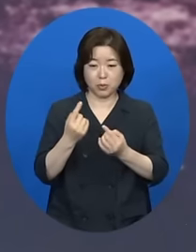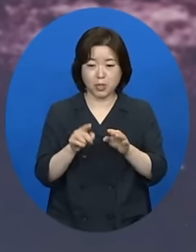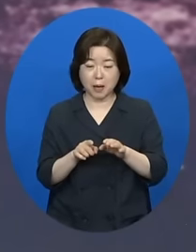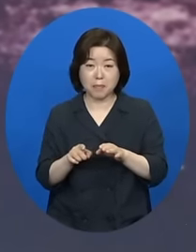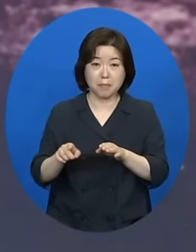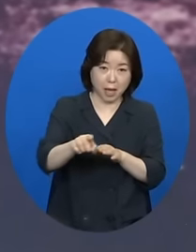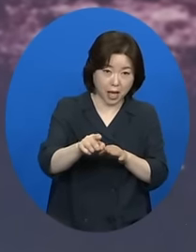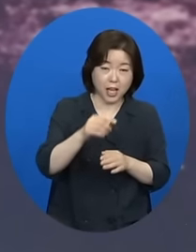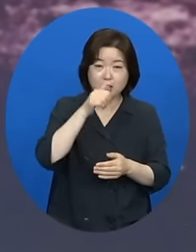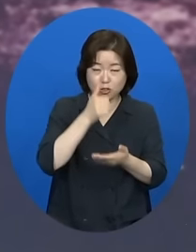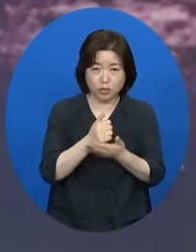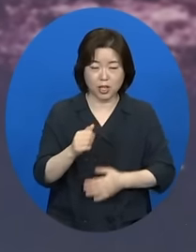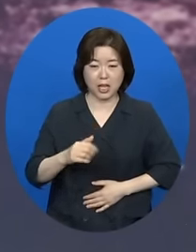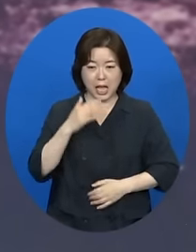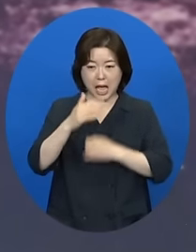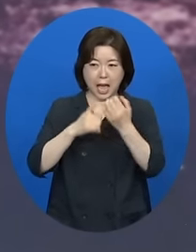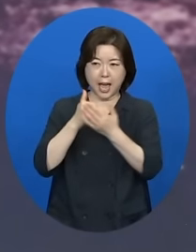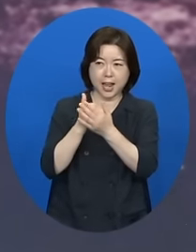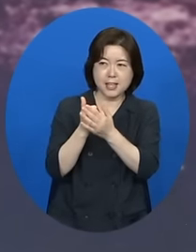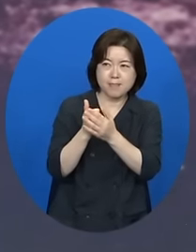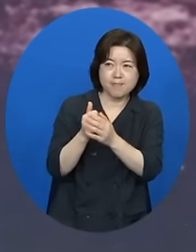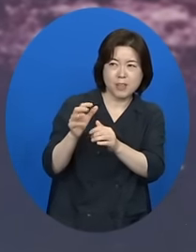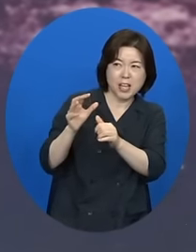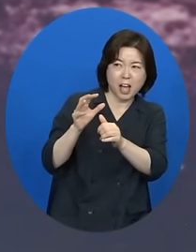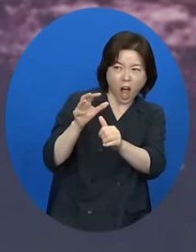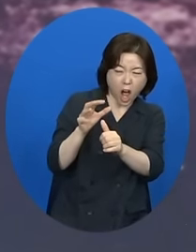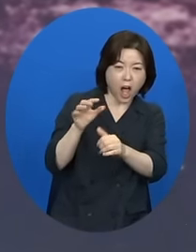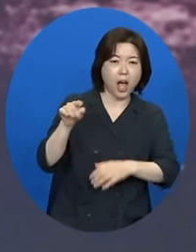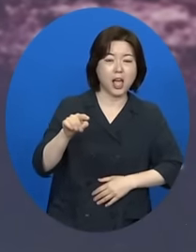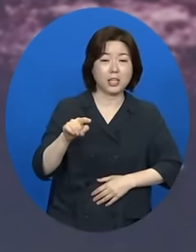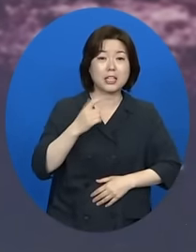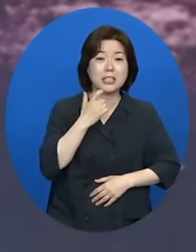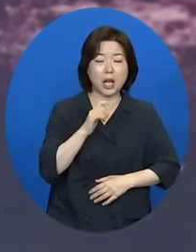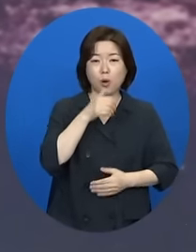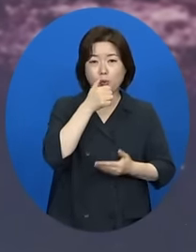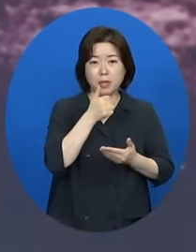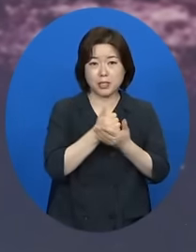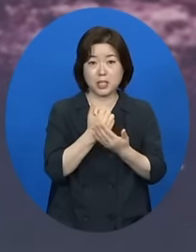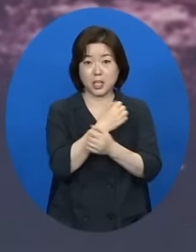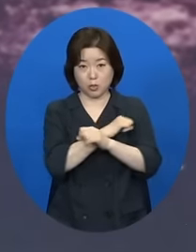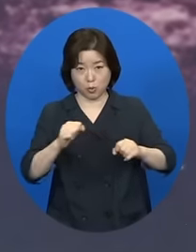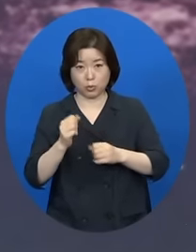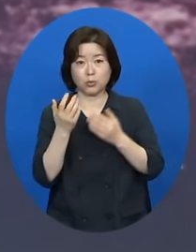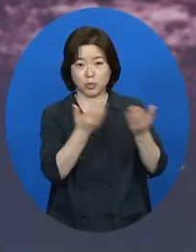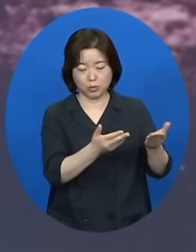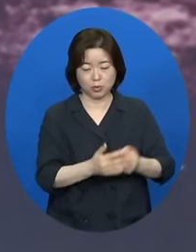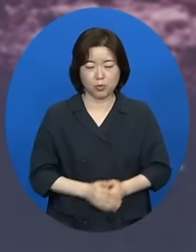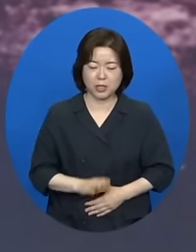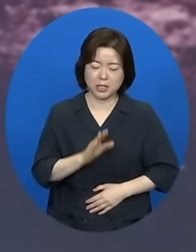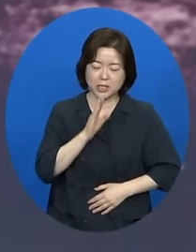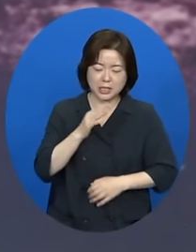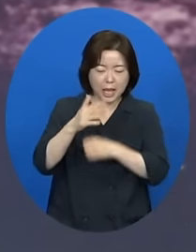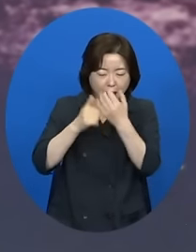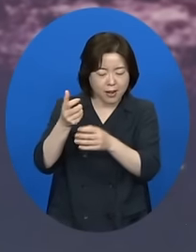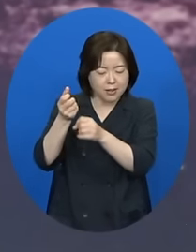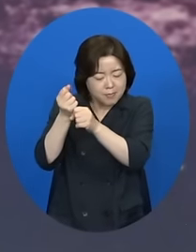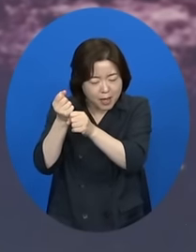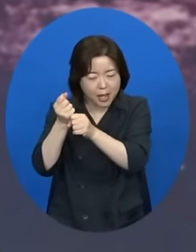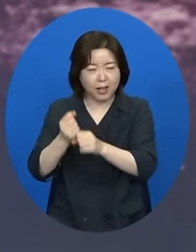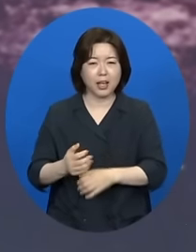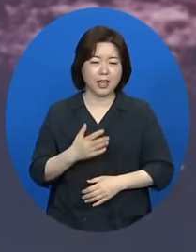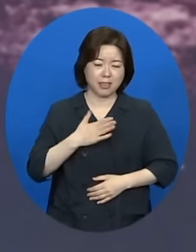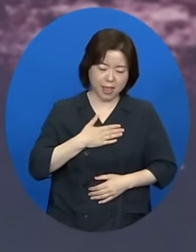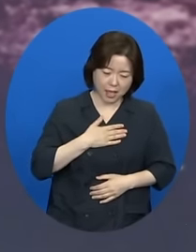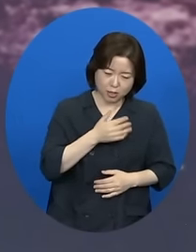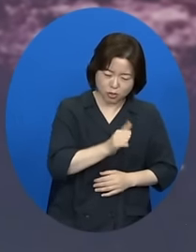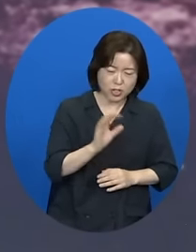죄 또한 하나님을 통제하려고 했던 이 야곱의 죄를 용서하셨을 뿐만 아니라 진심으로 하나님께 이제는 매달리며 이제는 내가 내 삶의 주인이